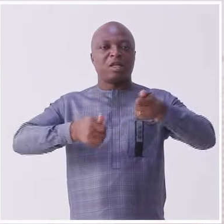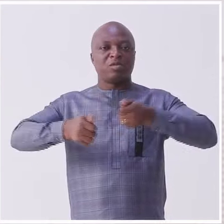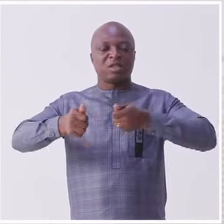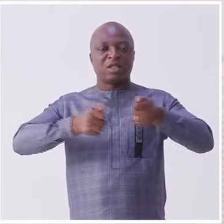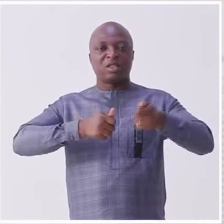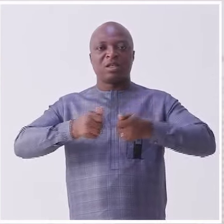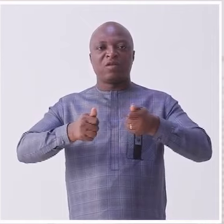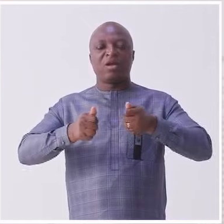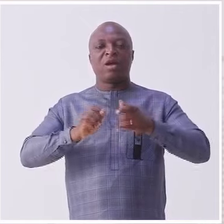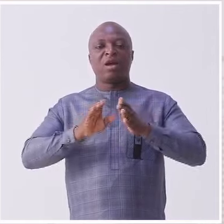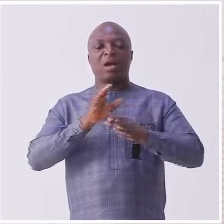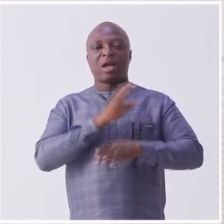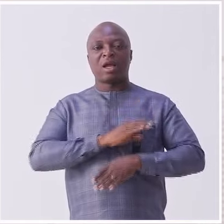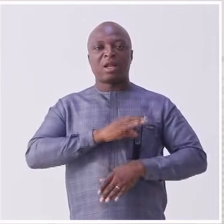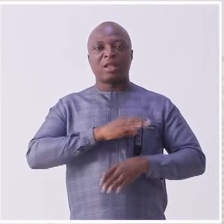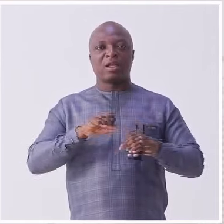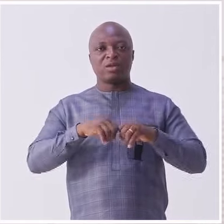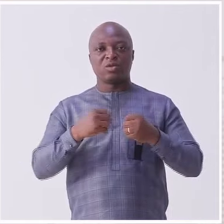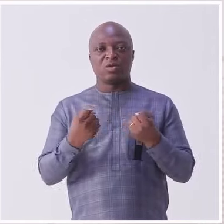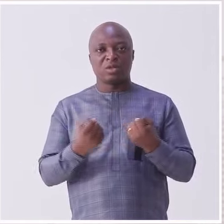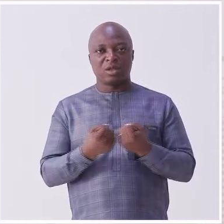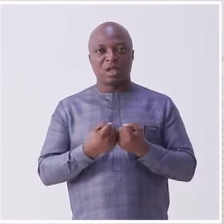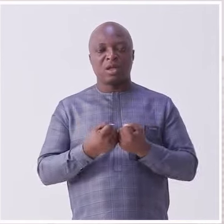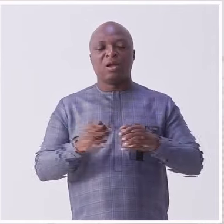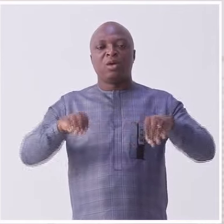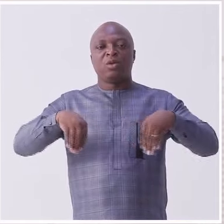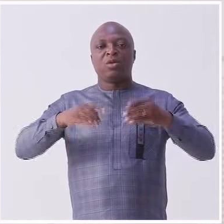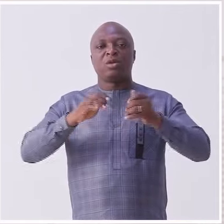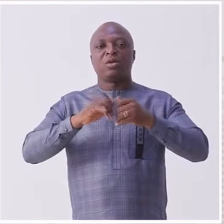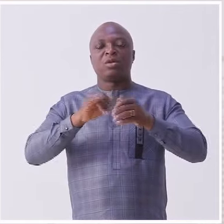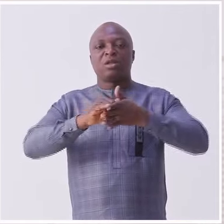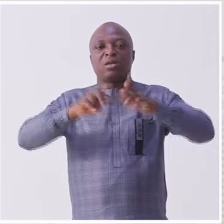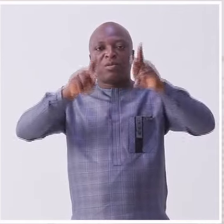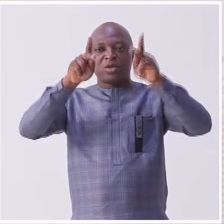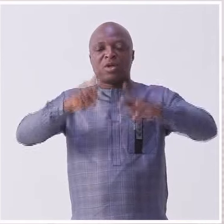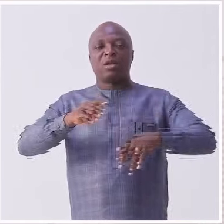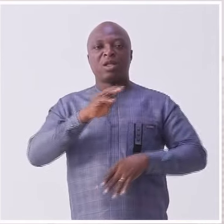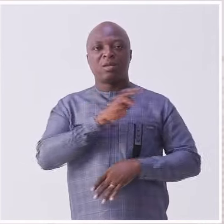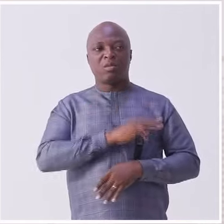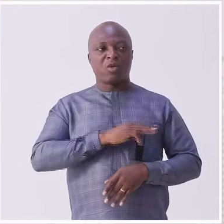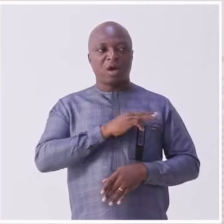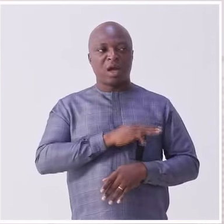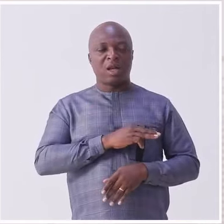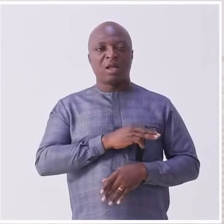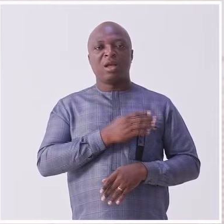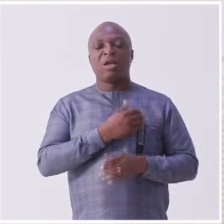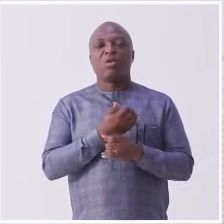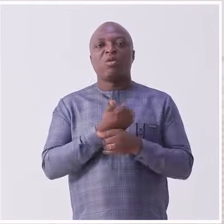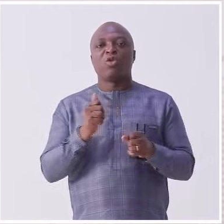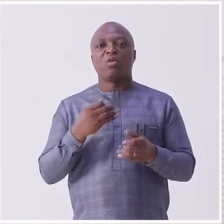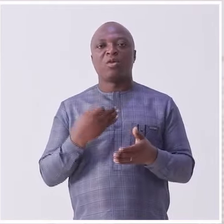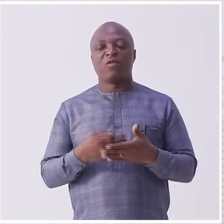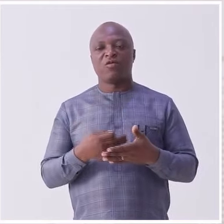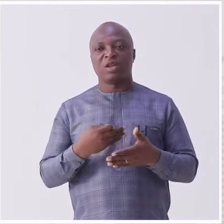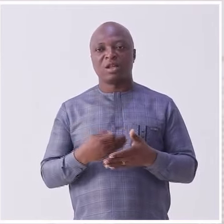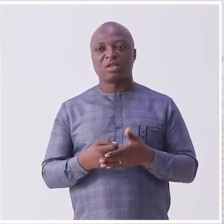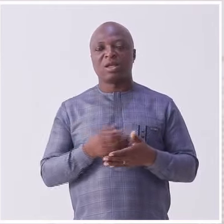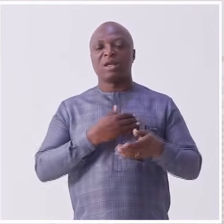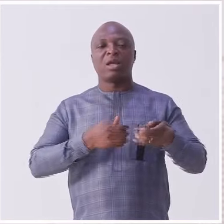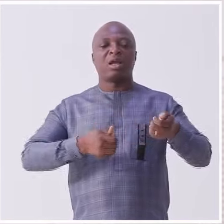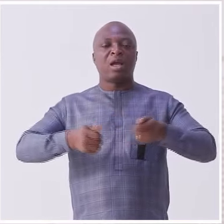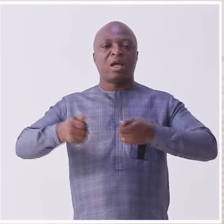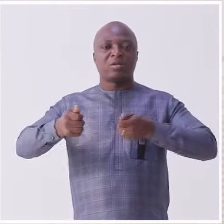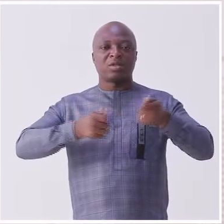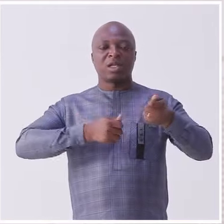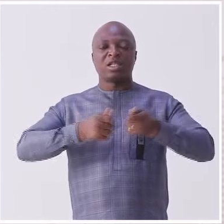administratif à caractère social, doté de la personnalité morale et de l'autonomie financière et